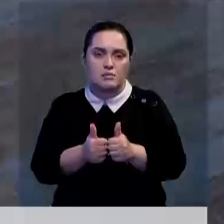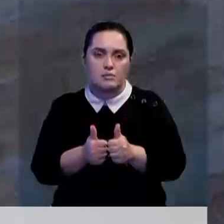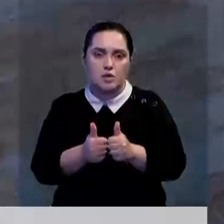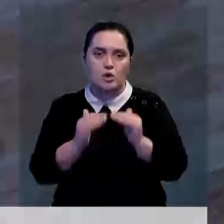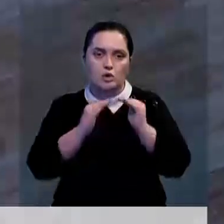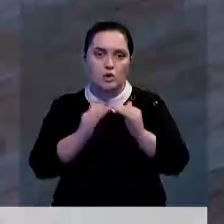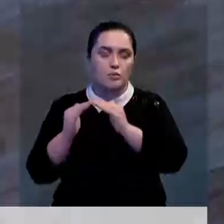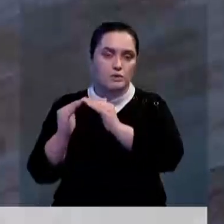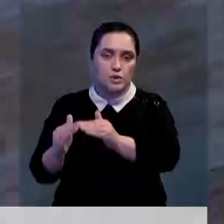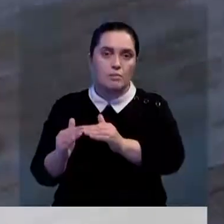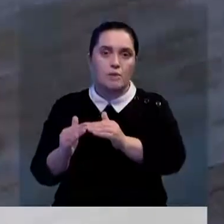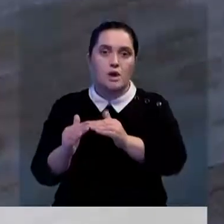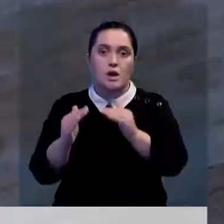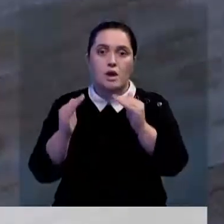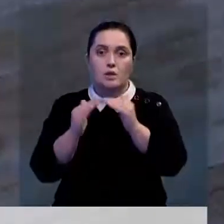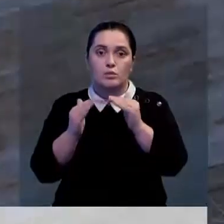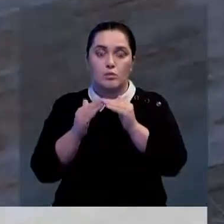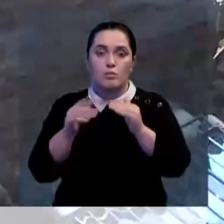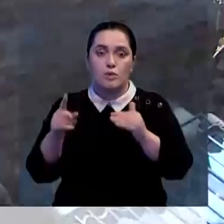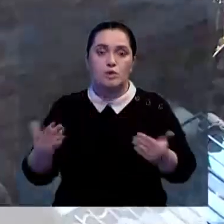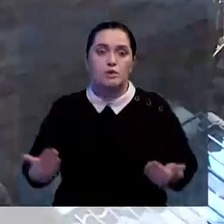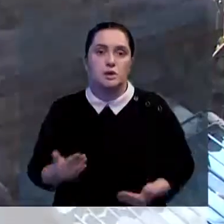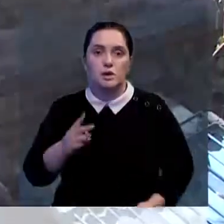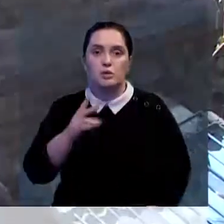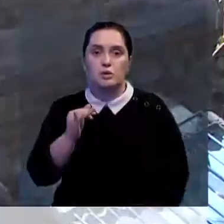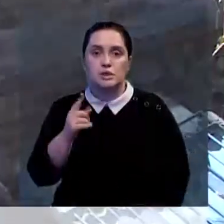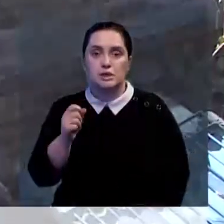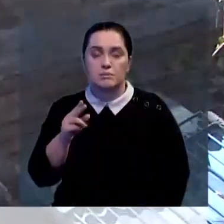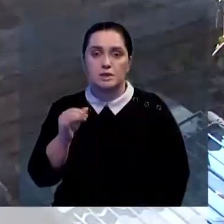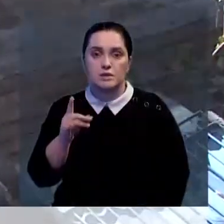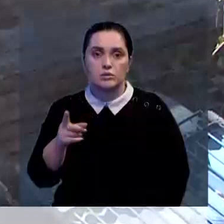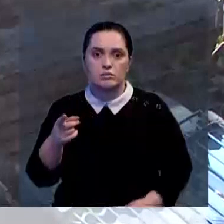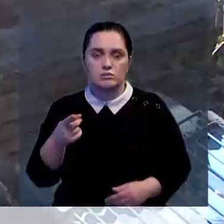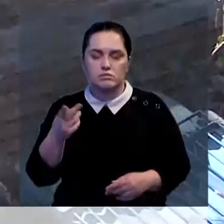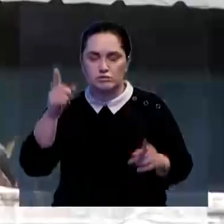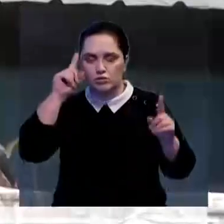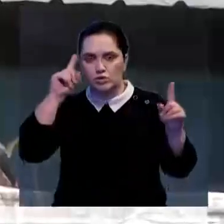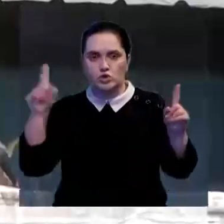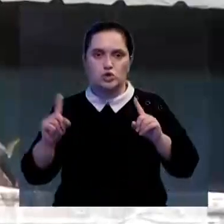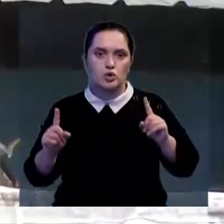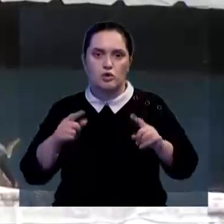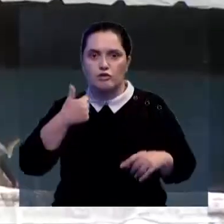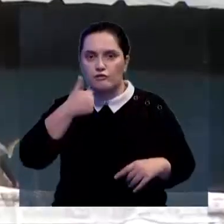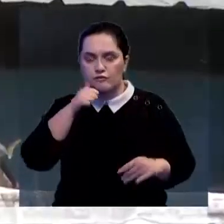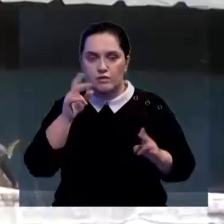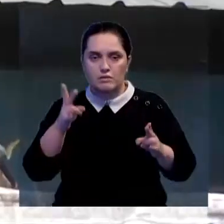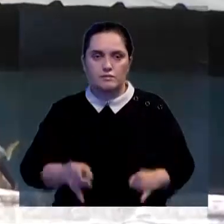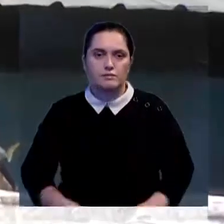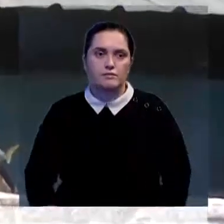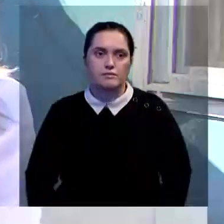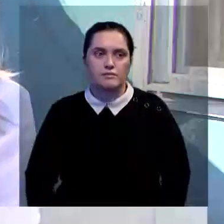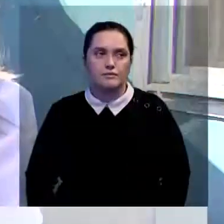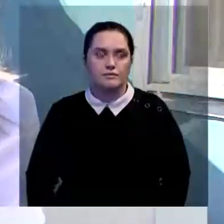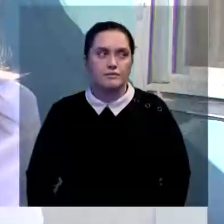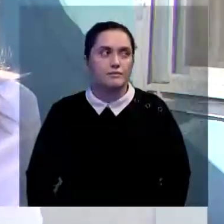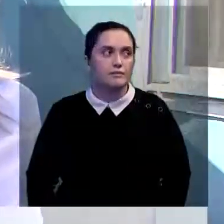В пострадавшем доме с мамой и 8-летней сестрой проживает Луиза Писаренко. Женщина до сих пор пребывает в шоковом состоянии от вчерашнего происшествия. Мы